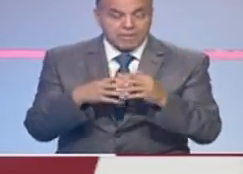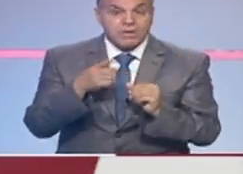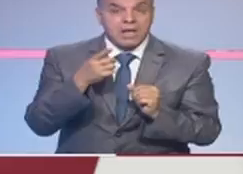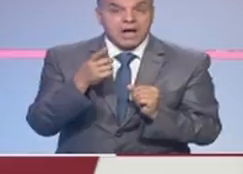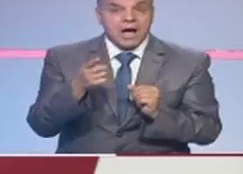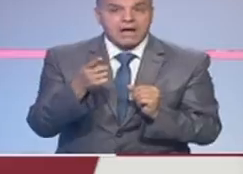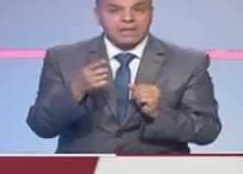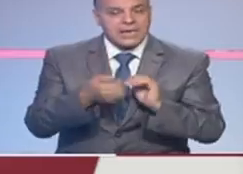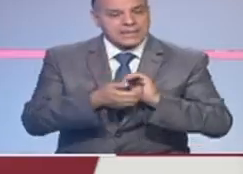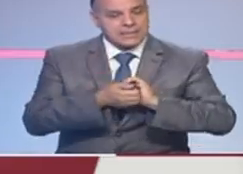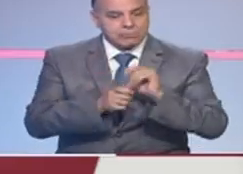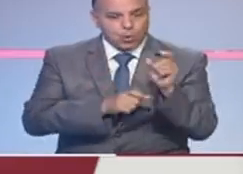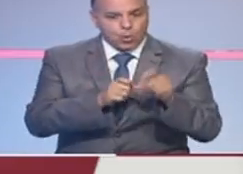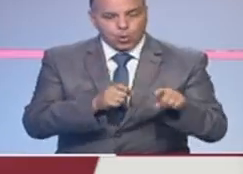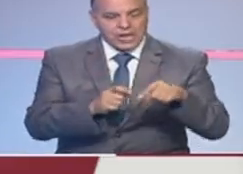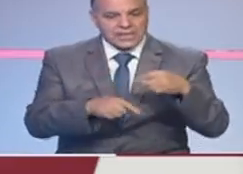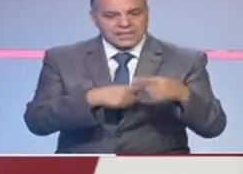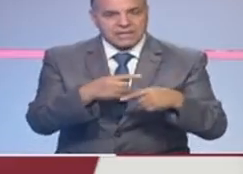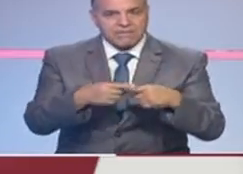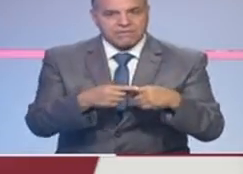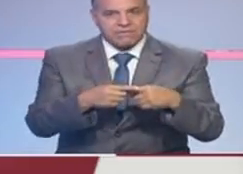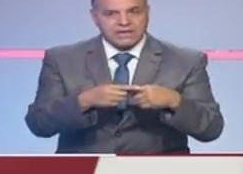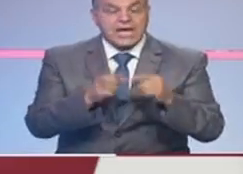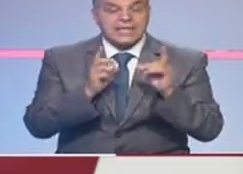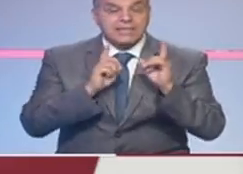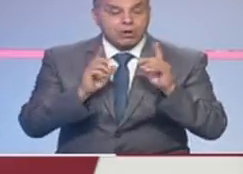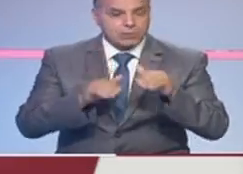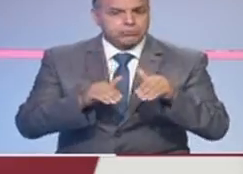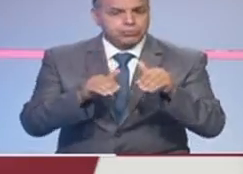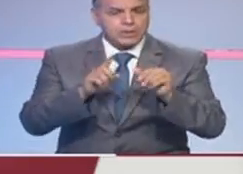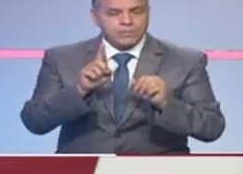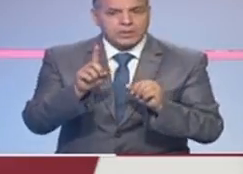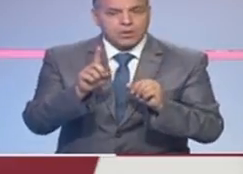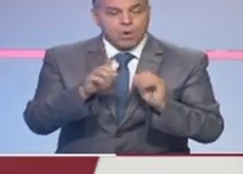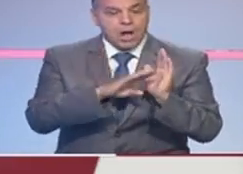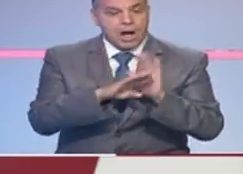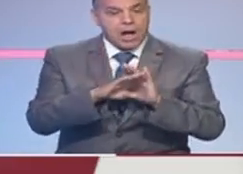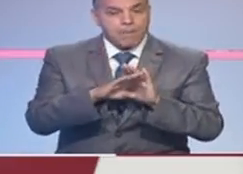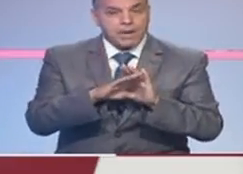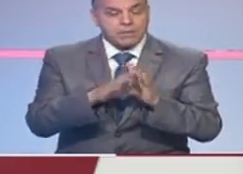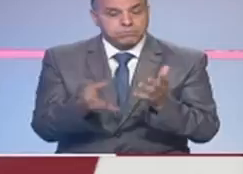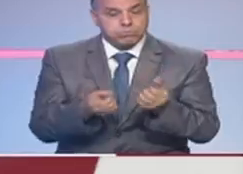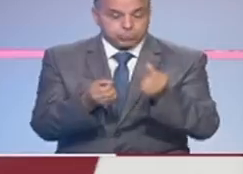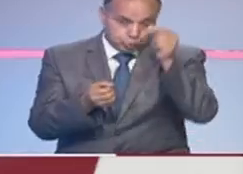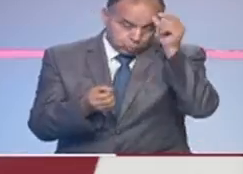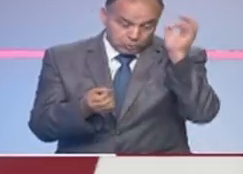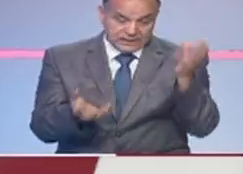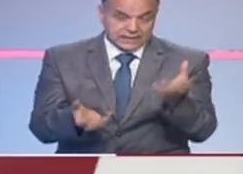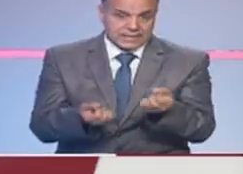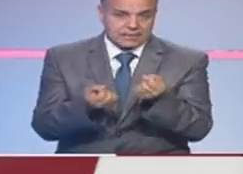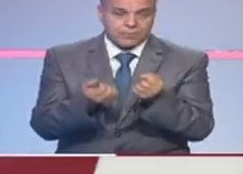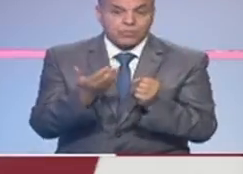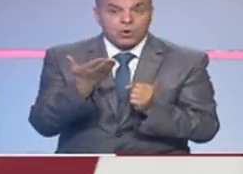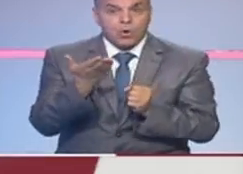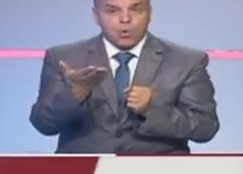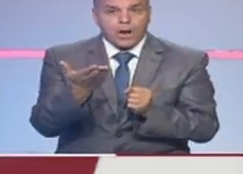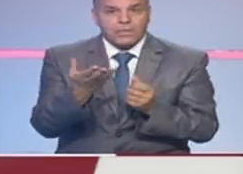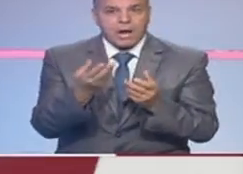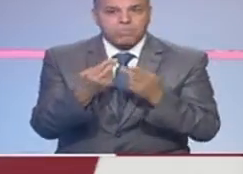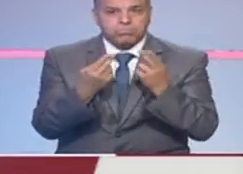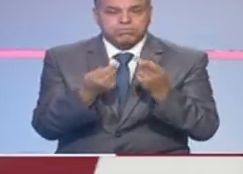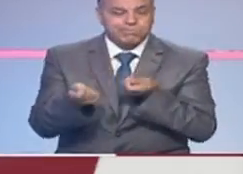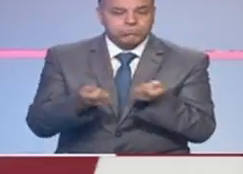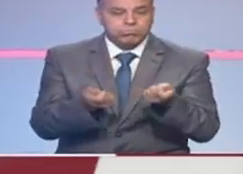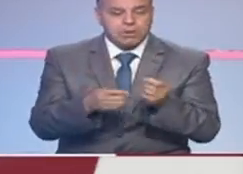وسلمهم الاهلي واستئناف المسار الديمقراطي وحمايه المصالح العليا للبلاد وعدم الزج